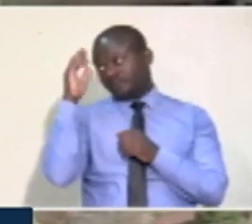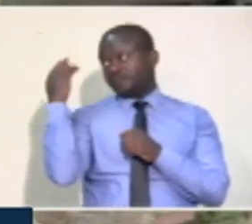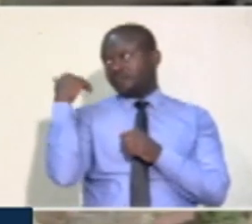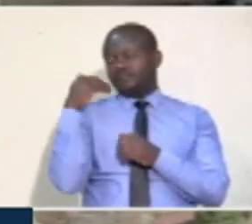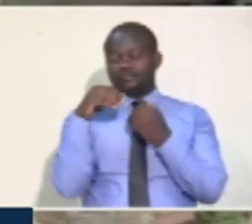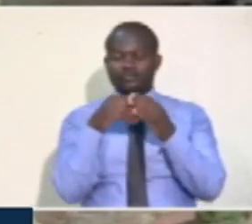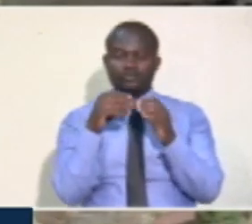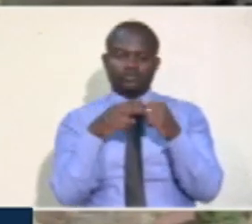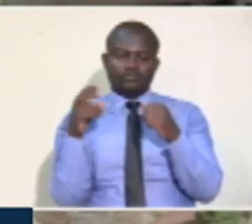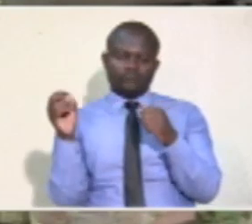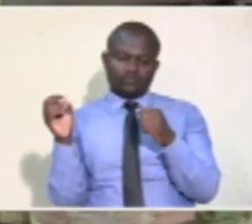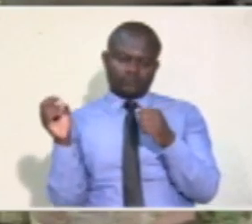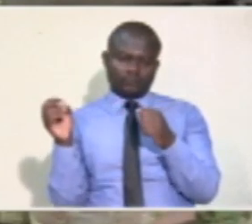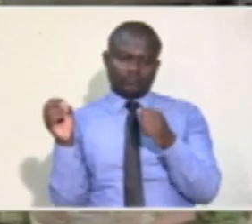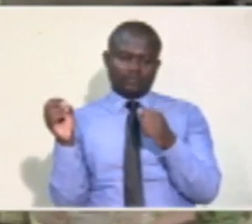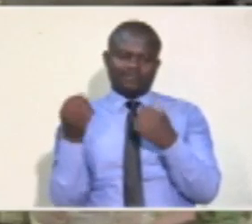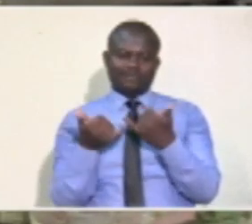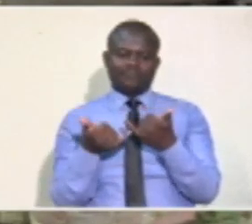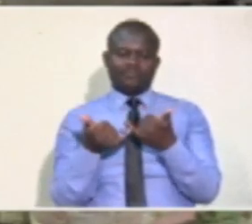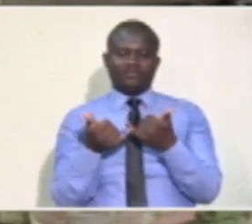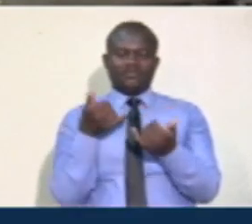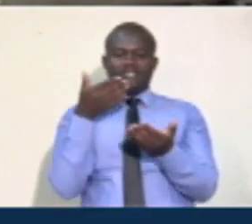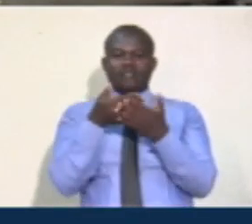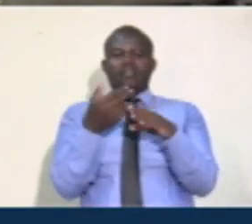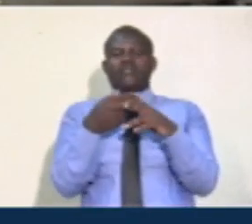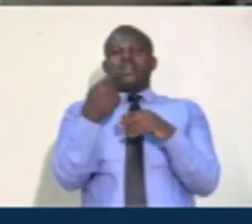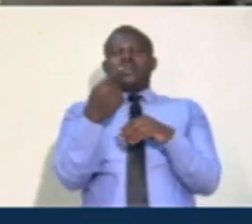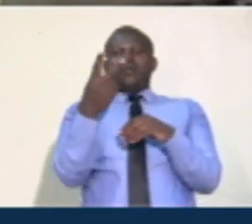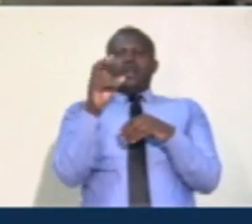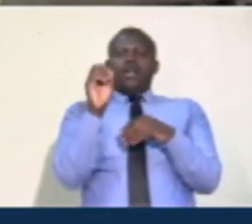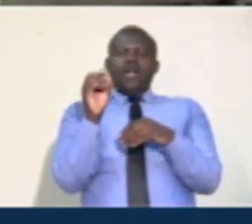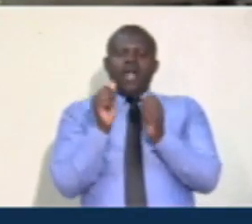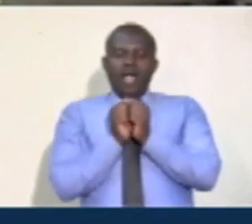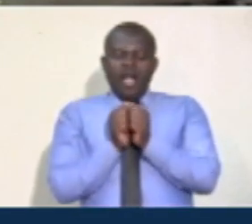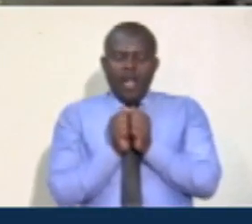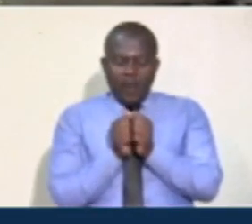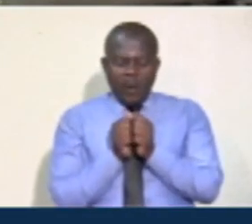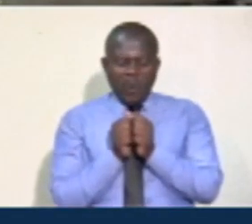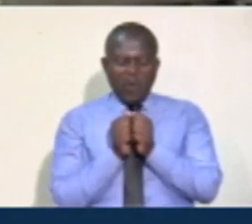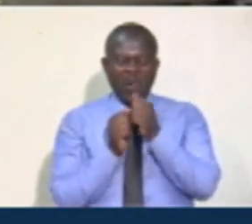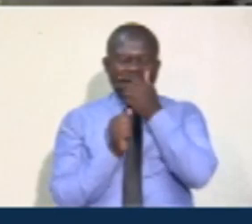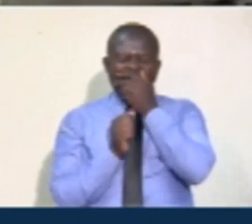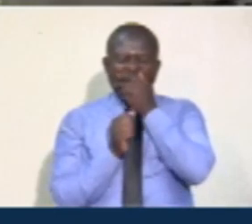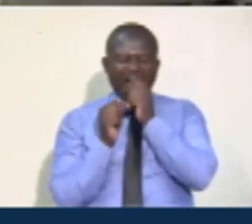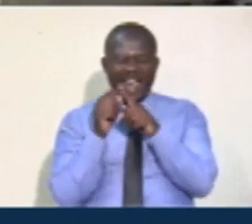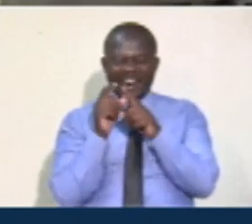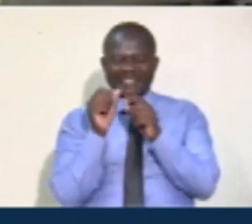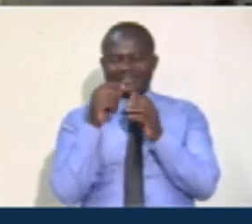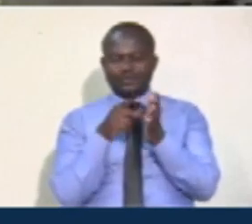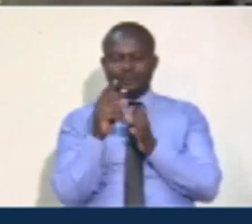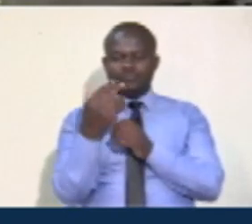cyangwa 700 ubu igeze ku 1200 umuceri waguraga